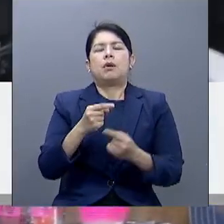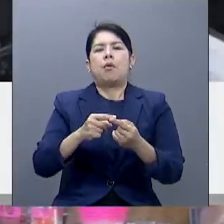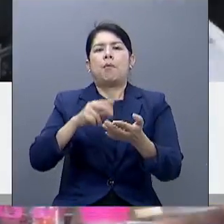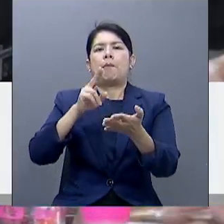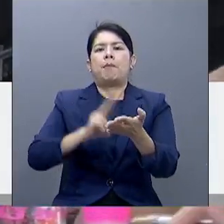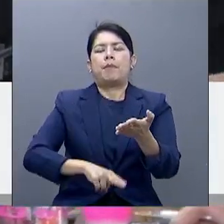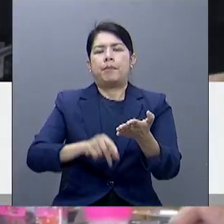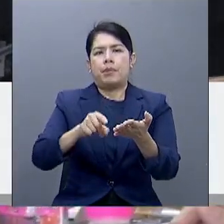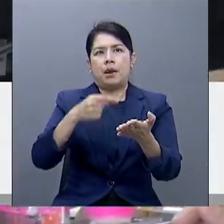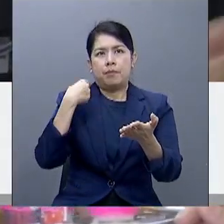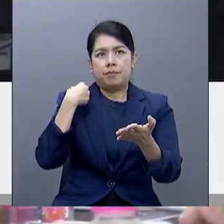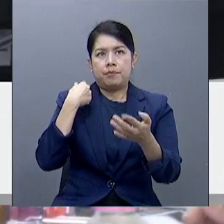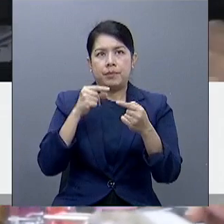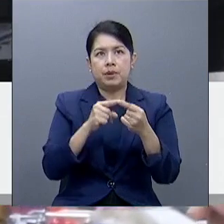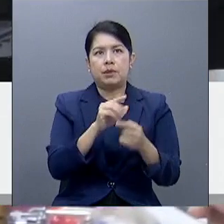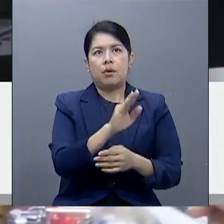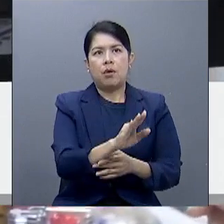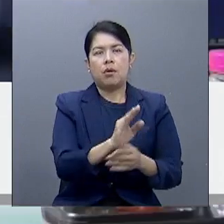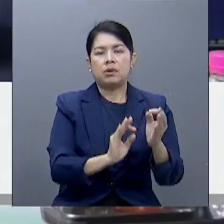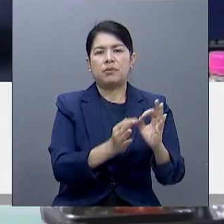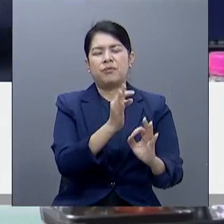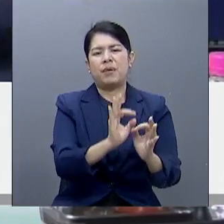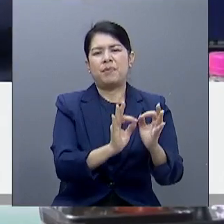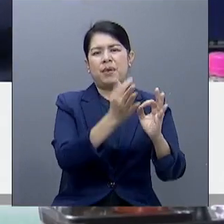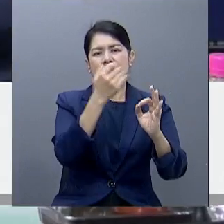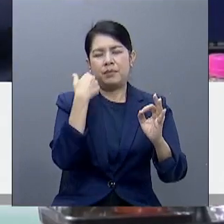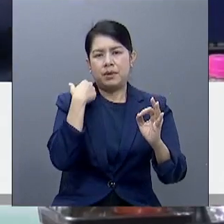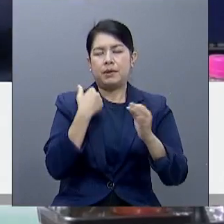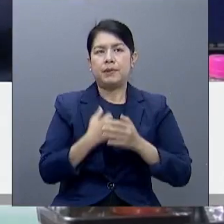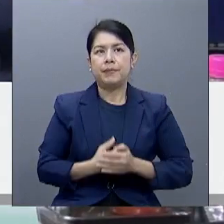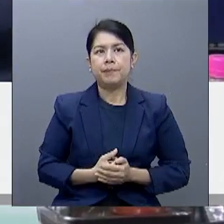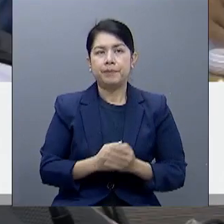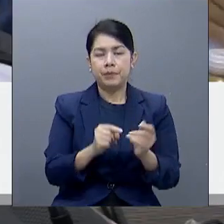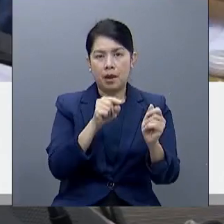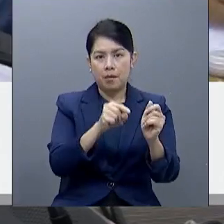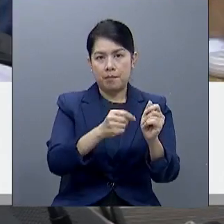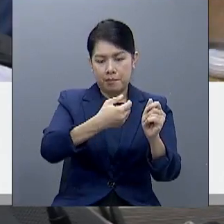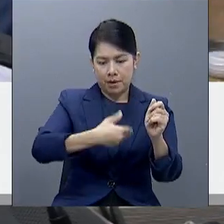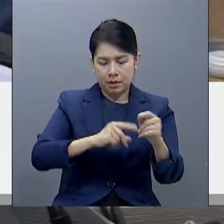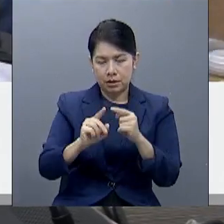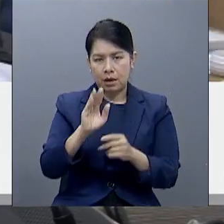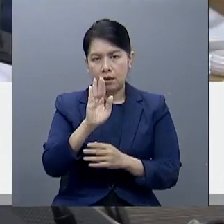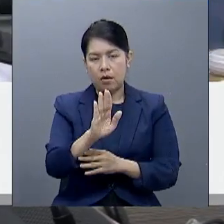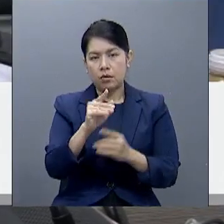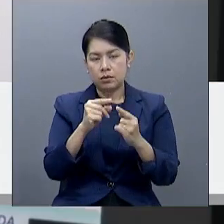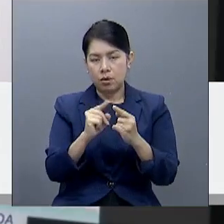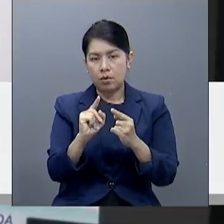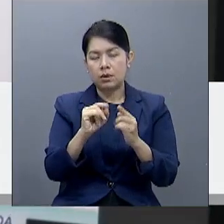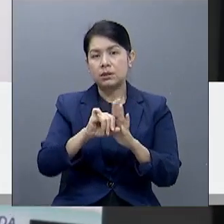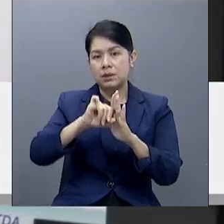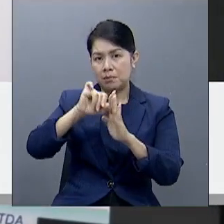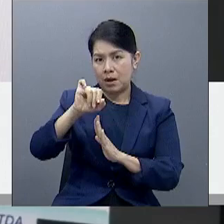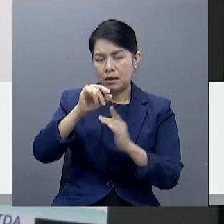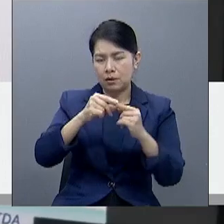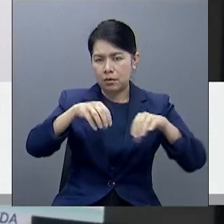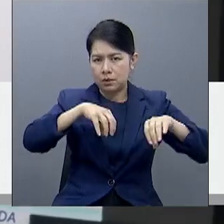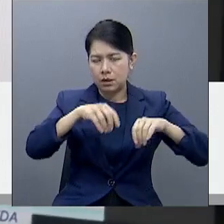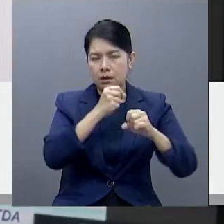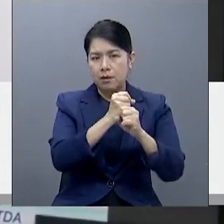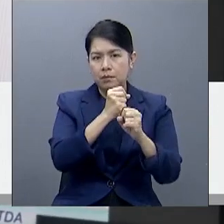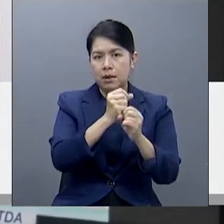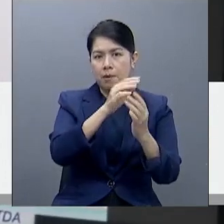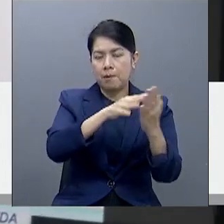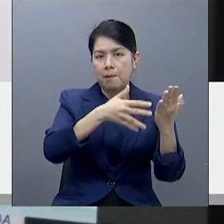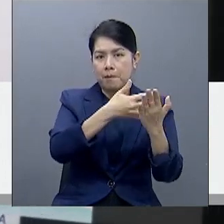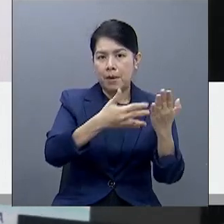ตามระเบียบของหมู่บ้านล่าสุดจังหวัดเชียงใหม่ได้แจ้งทุกอำเภอสำรวจเฝ้าระวังจัดทำแผนบริหารความเสี่ยงจุดโม่กข้าว